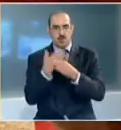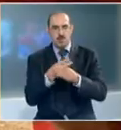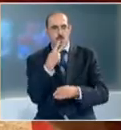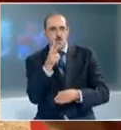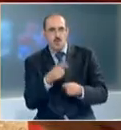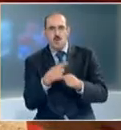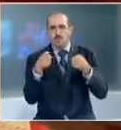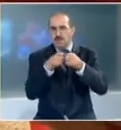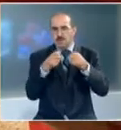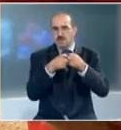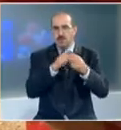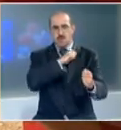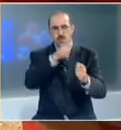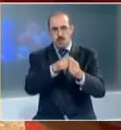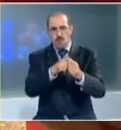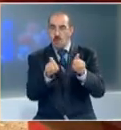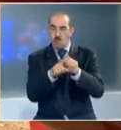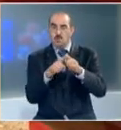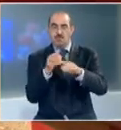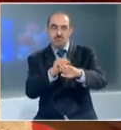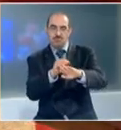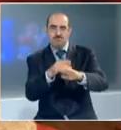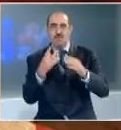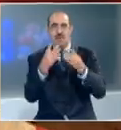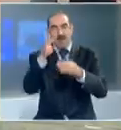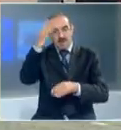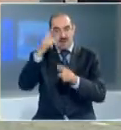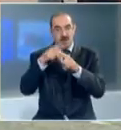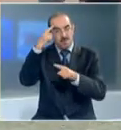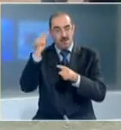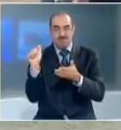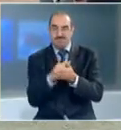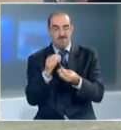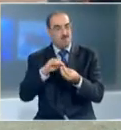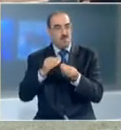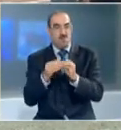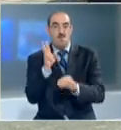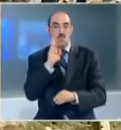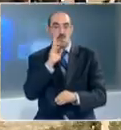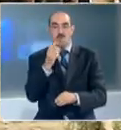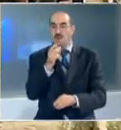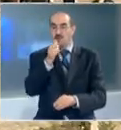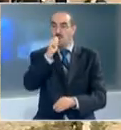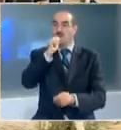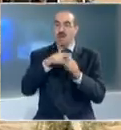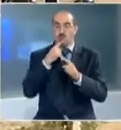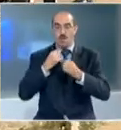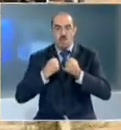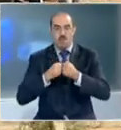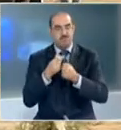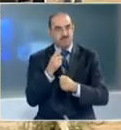التربية البدنية، وبالمناسبة دعت التلاميذ إلى تجنب المشروبات التقوية لما لها من ضرر على